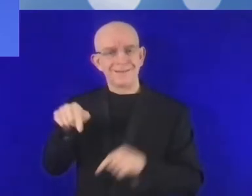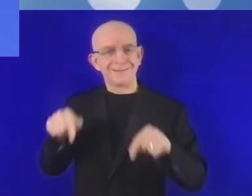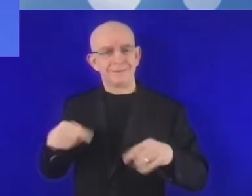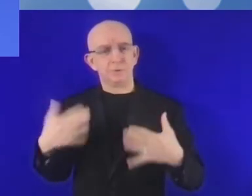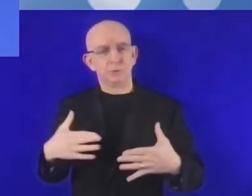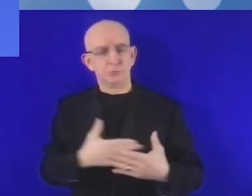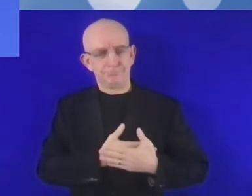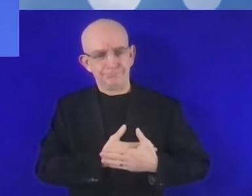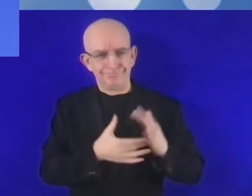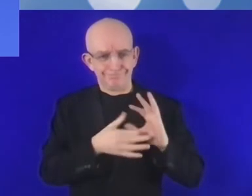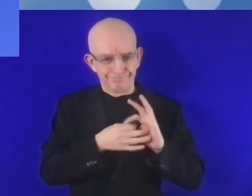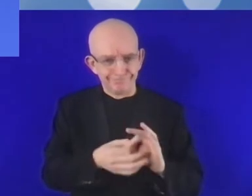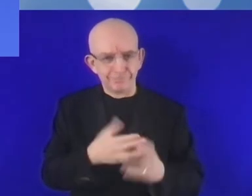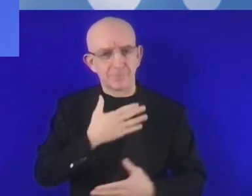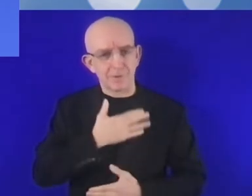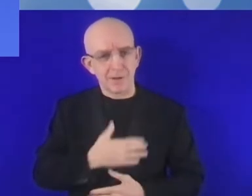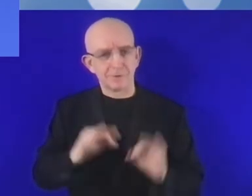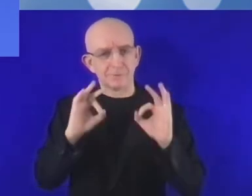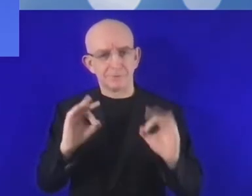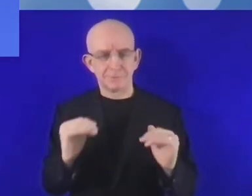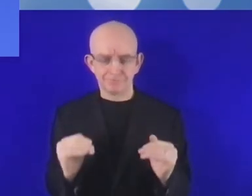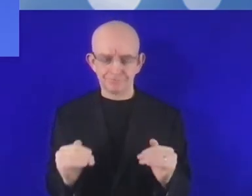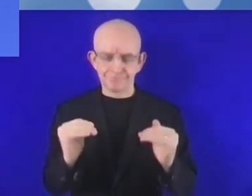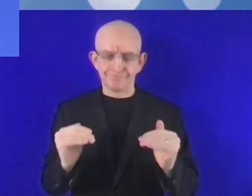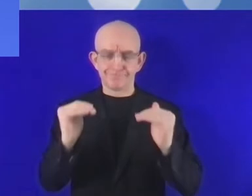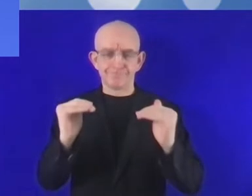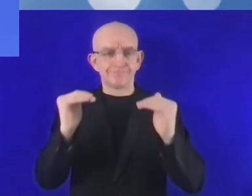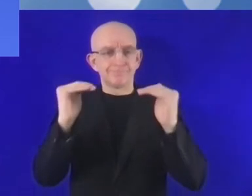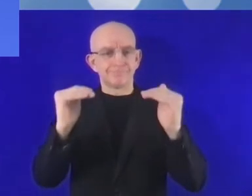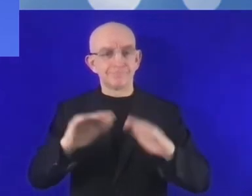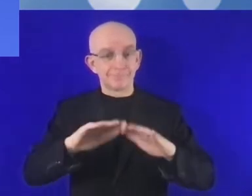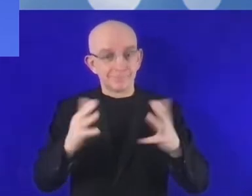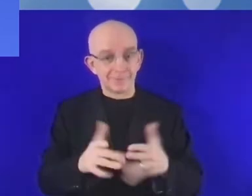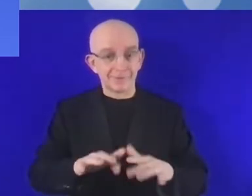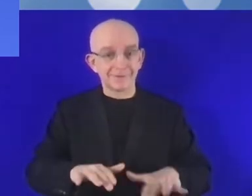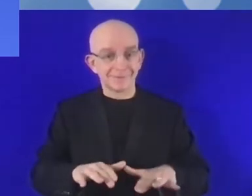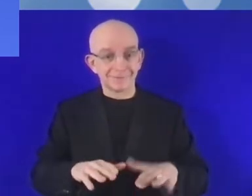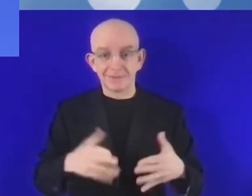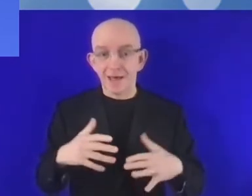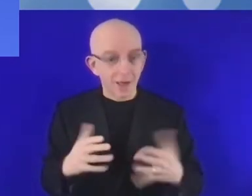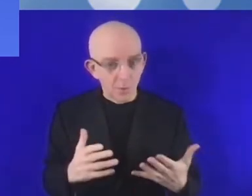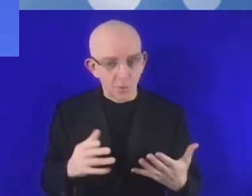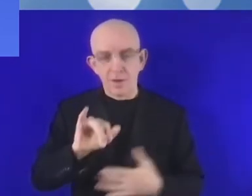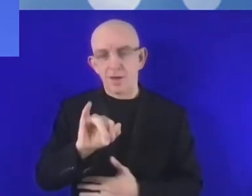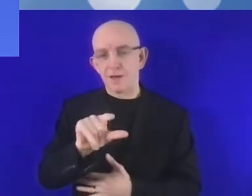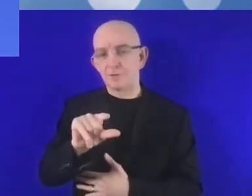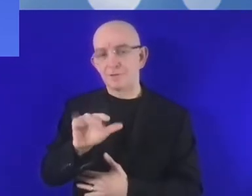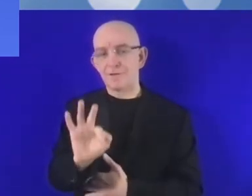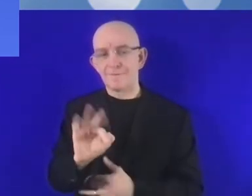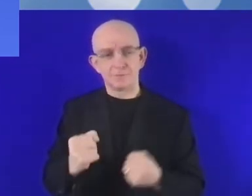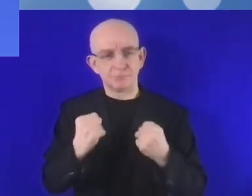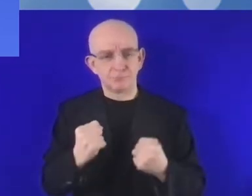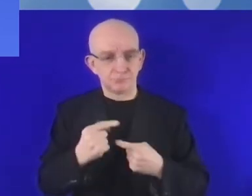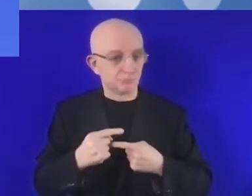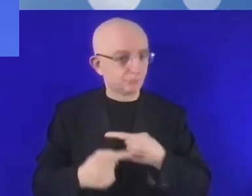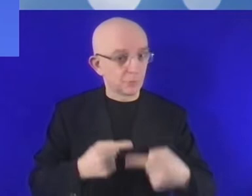وإدراج تغييرات مؤثرة. إن منظمة الأمم المتحدة ملتزمة كل